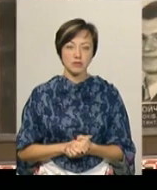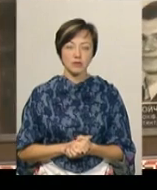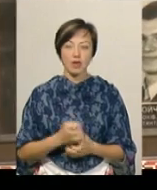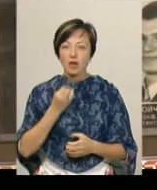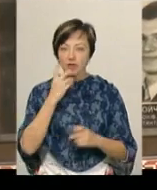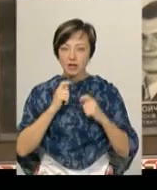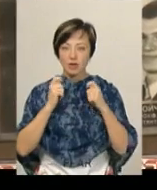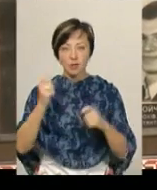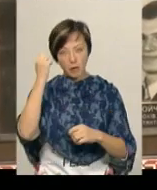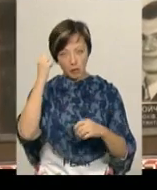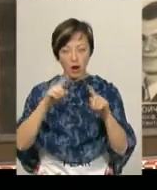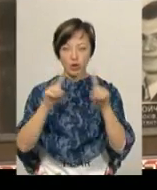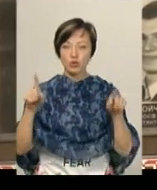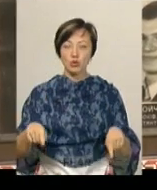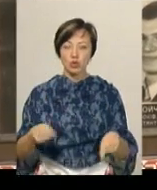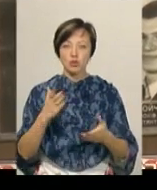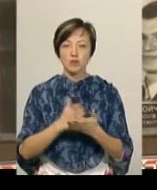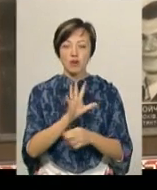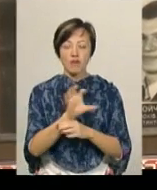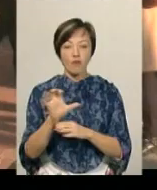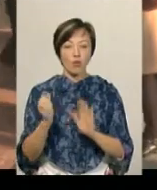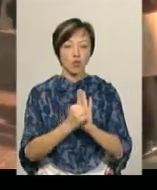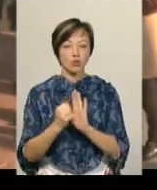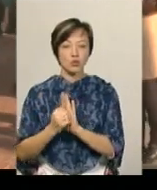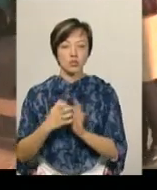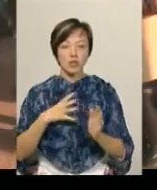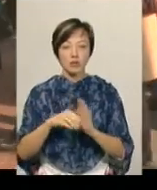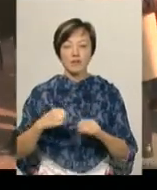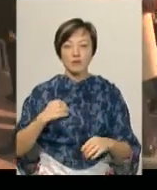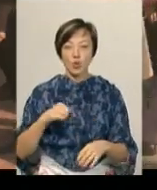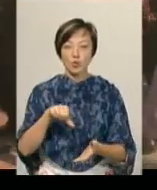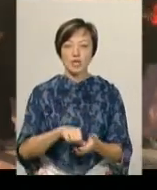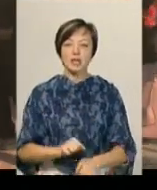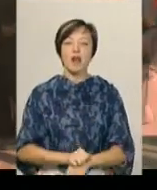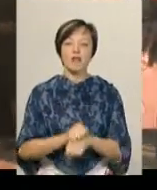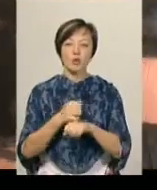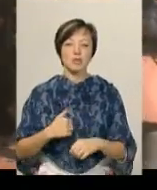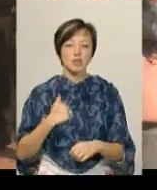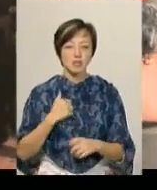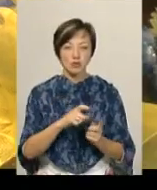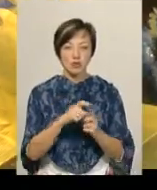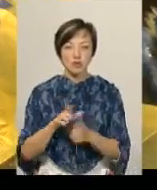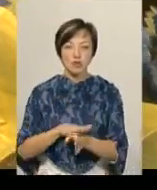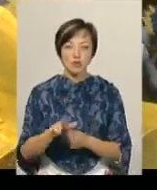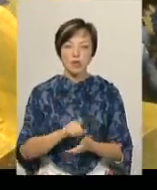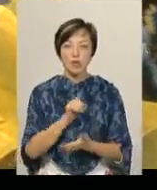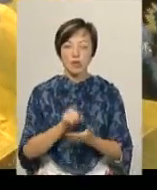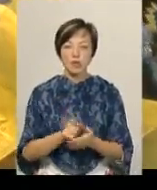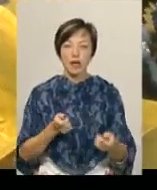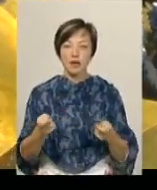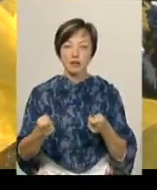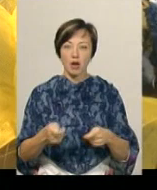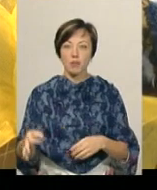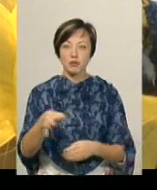Квіти кладуть до меморіальної дошки, де розміщені фото загиблих військових та учасників Революції Гідності. За словами виконуючого обов'язки